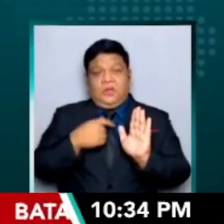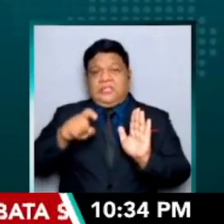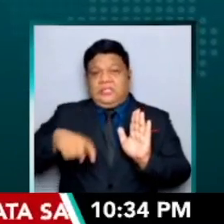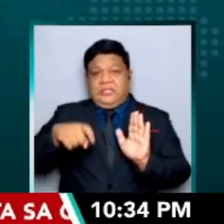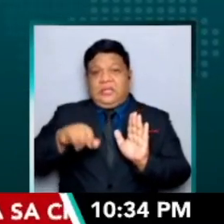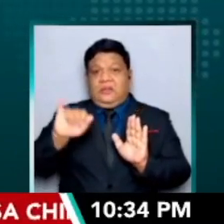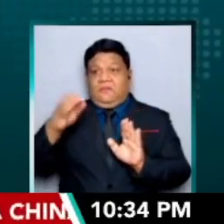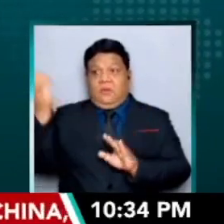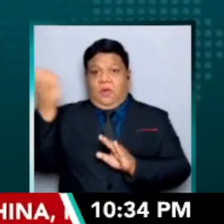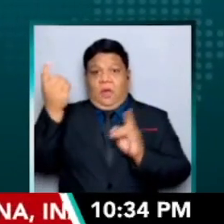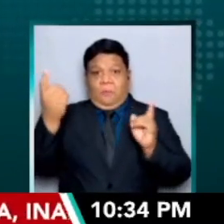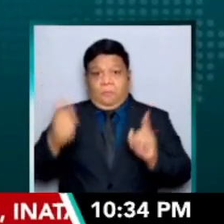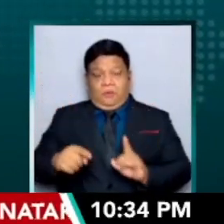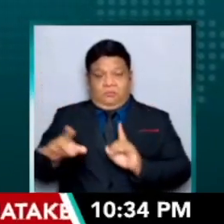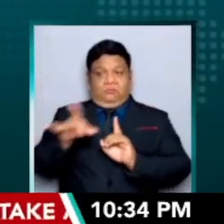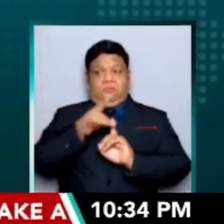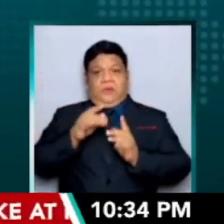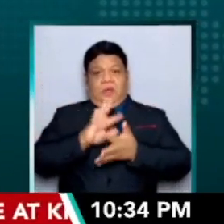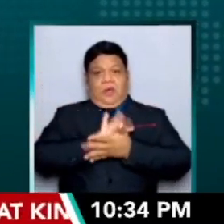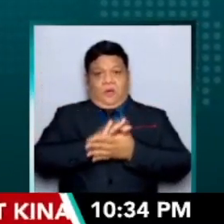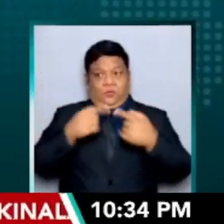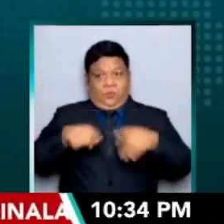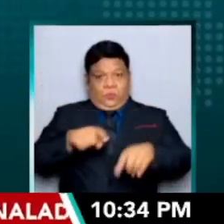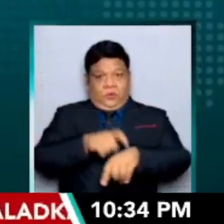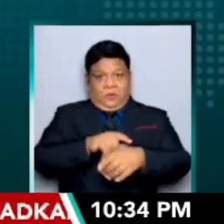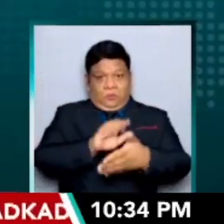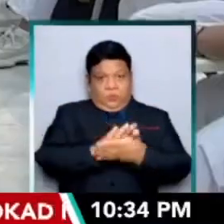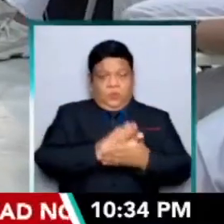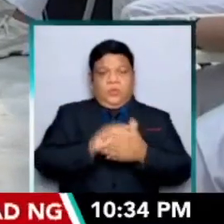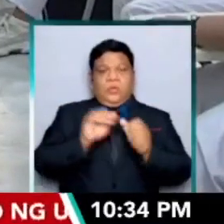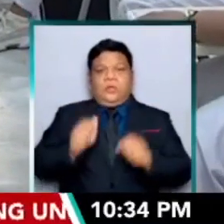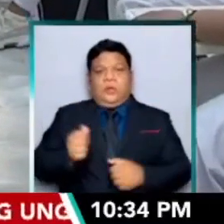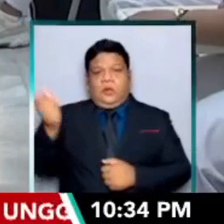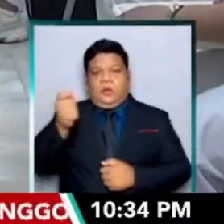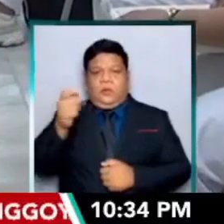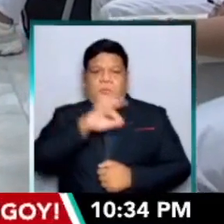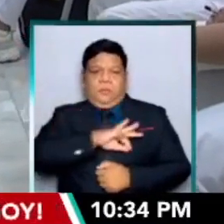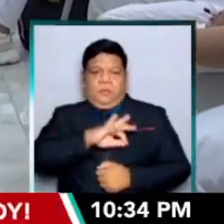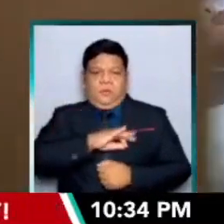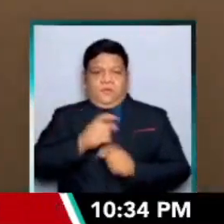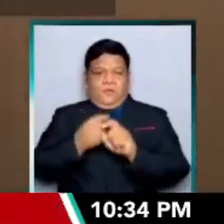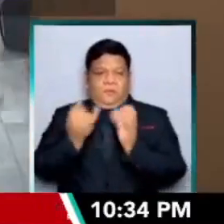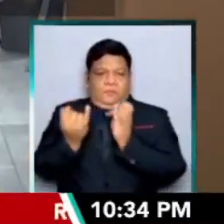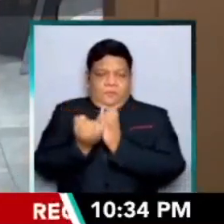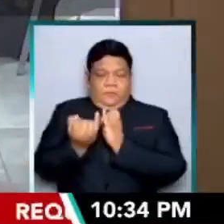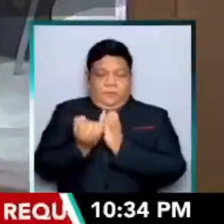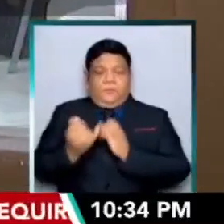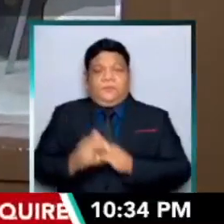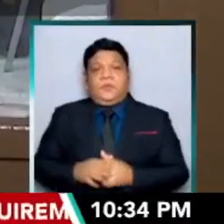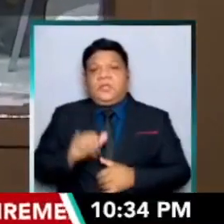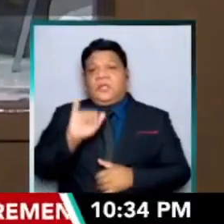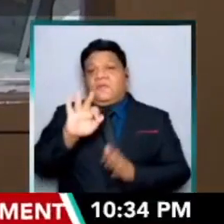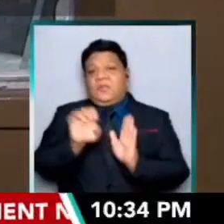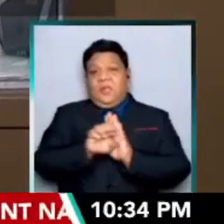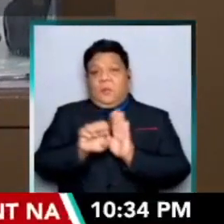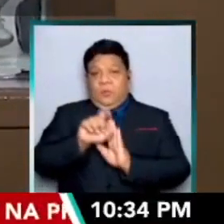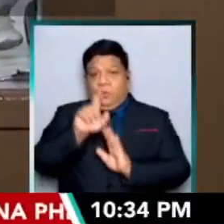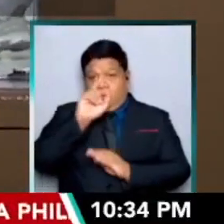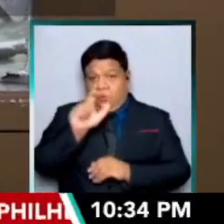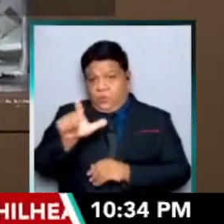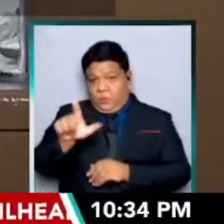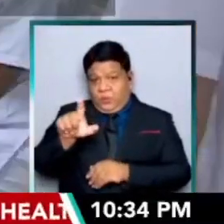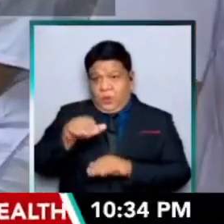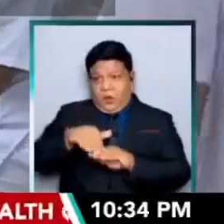college student, makakabil sila ng benepisyo mula sa ahensya. Kung 21 years old pataas ang estudyante at walang